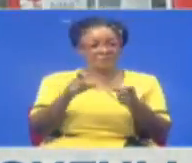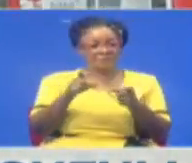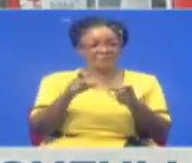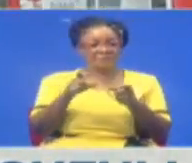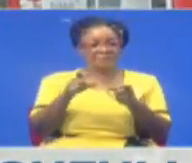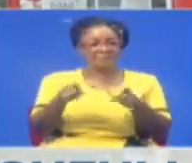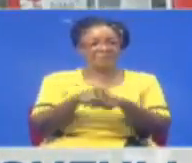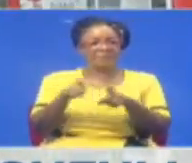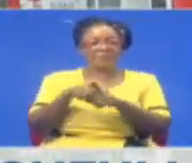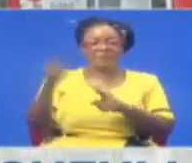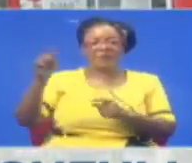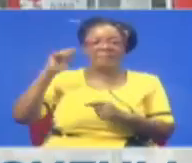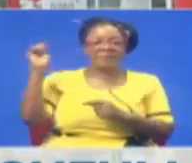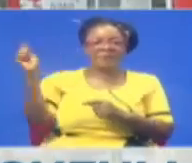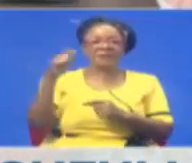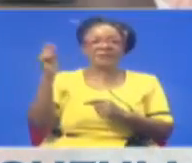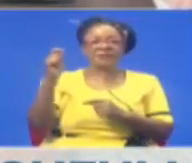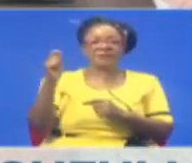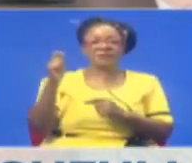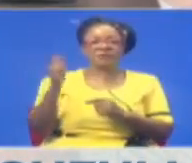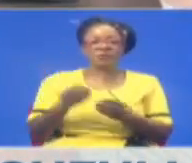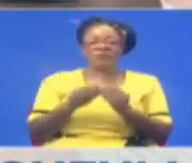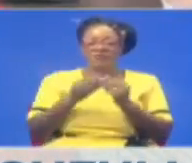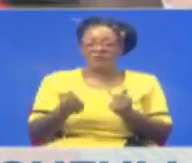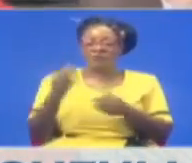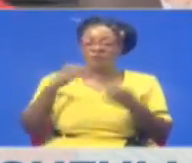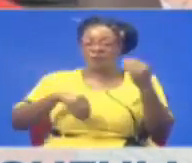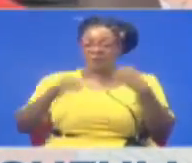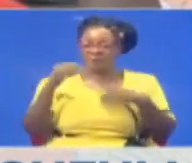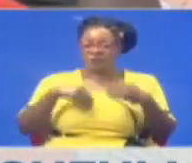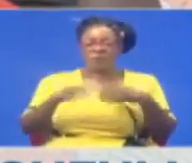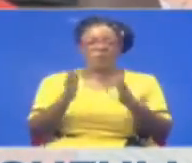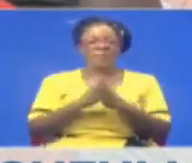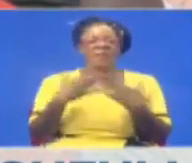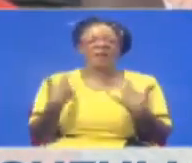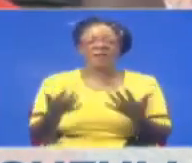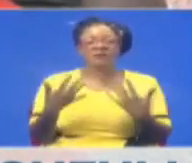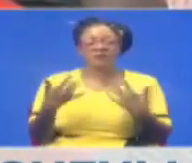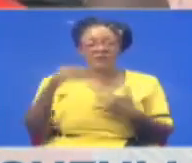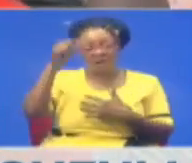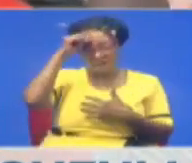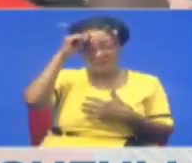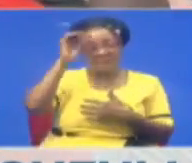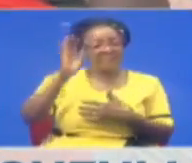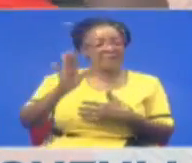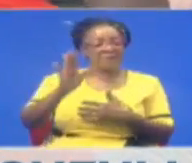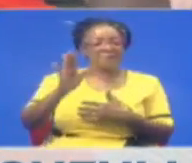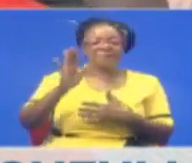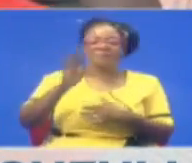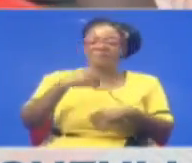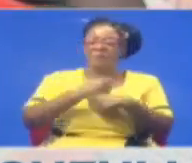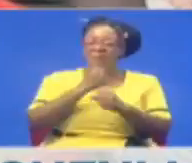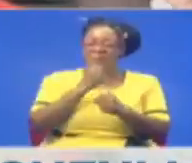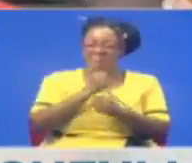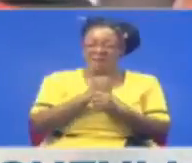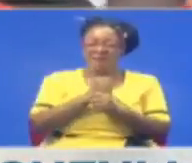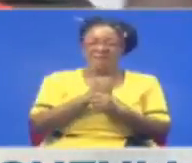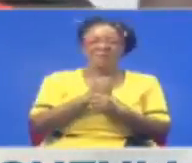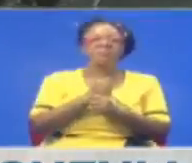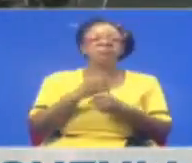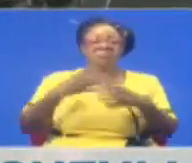hatua yake ya kupigana na ufisadi pamoja na utepetevu katika serikali yake ilimfanya kupendwa na